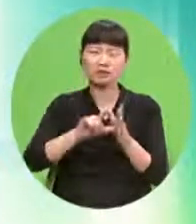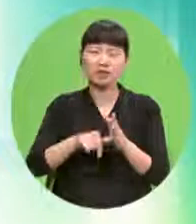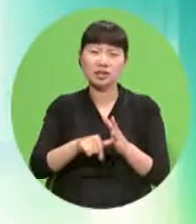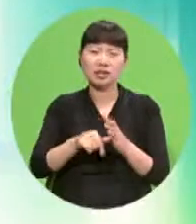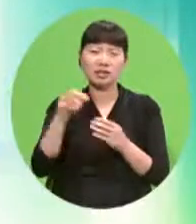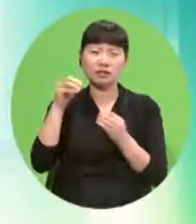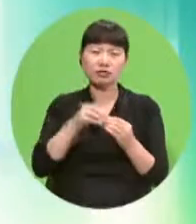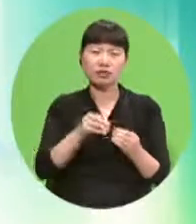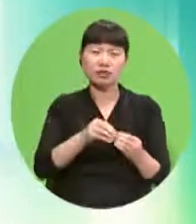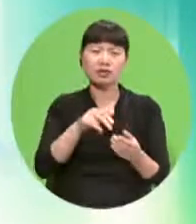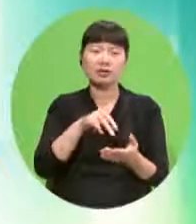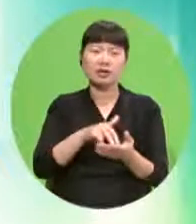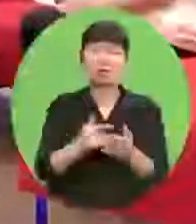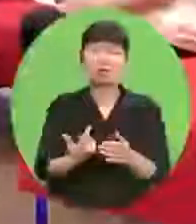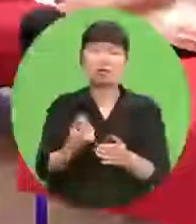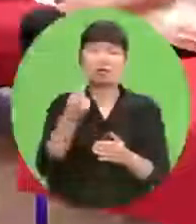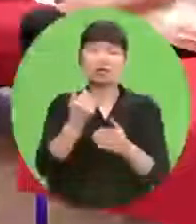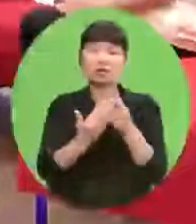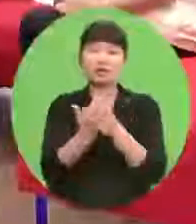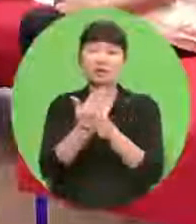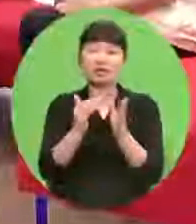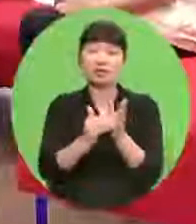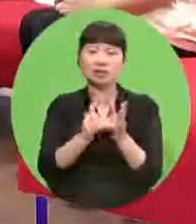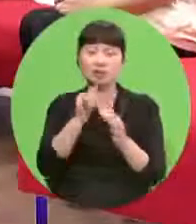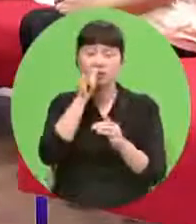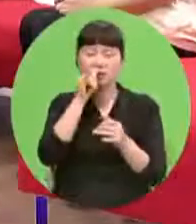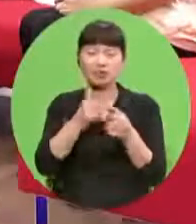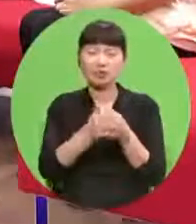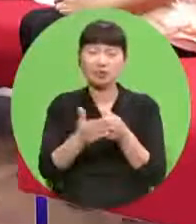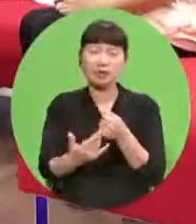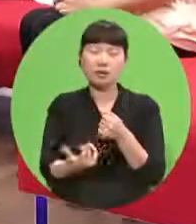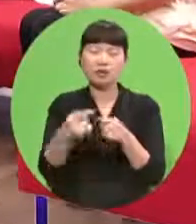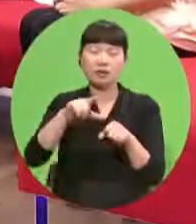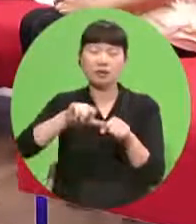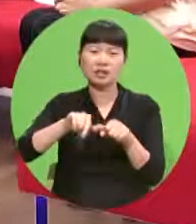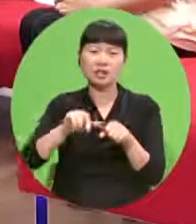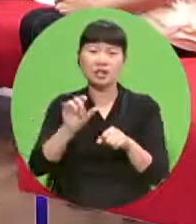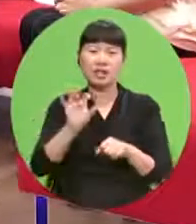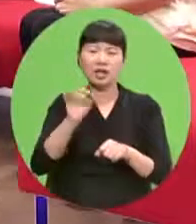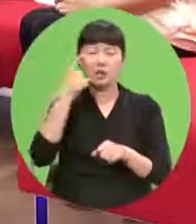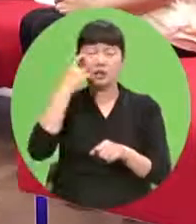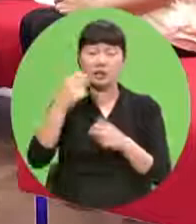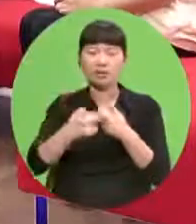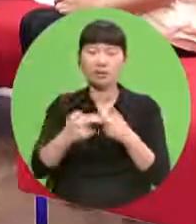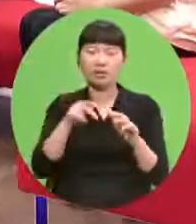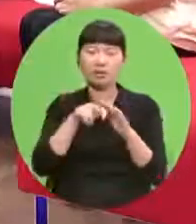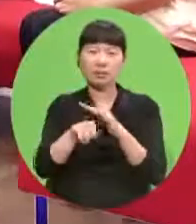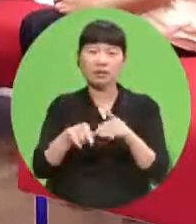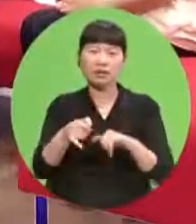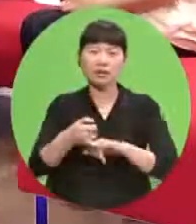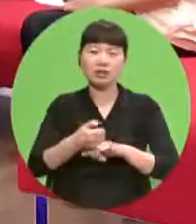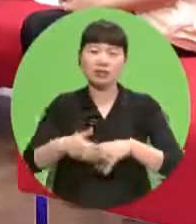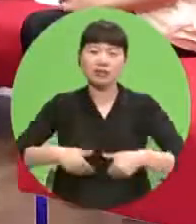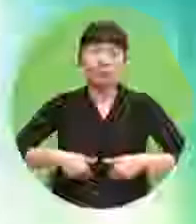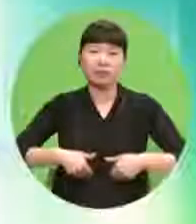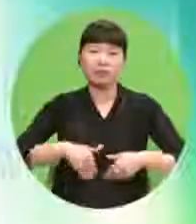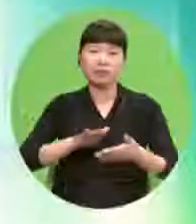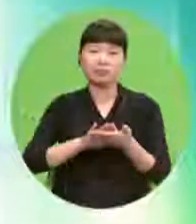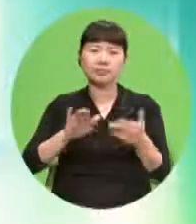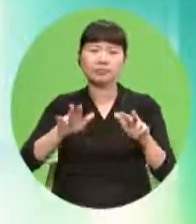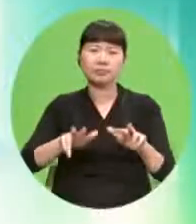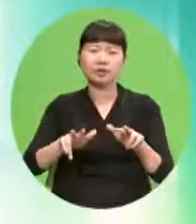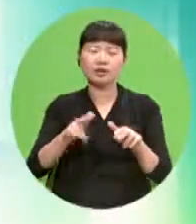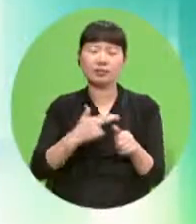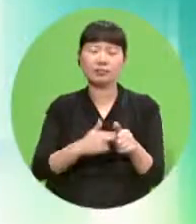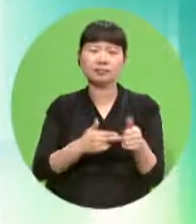그 유전적으로 조기에 네. 발병할 수 있기 때문에 네. 빠른 시일 내에 안과를 찾아가 보는 것이 좋겠습니다. 네네. 그러면 그